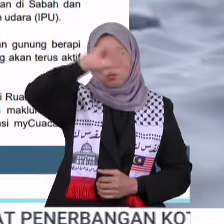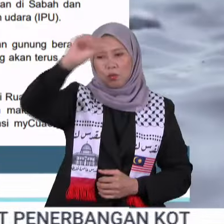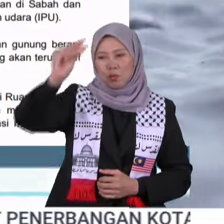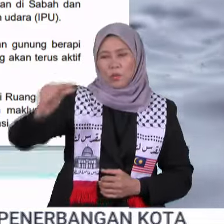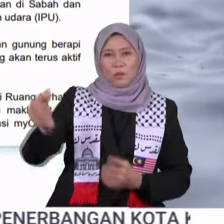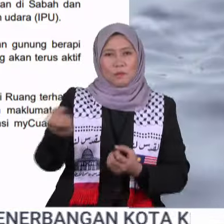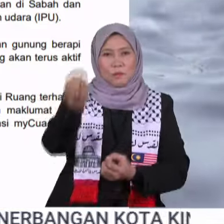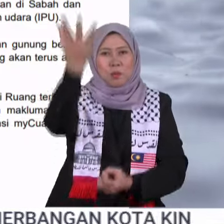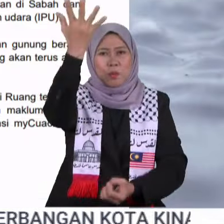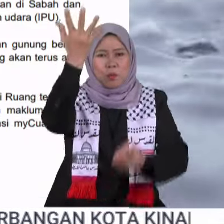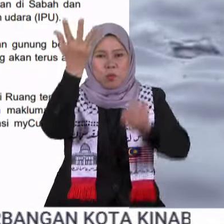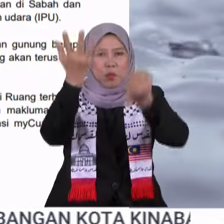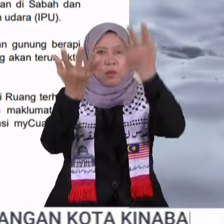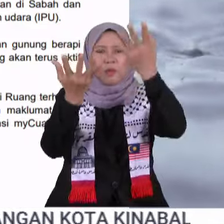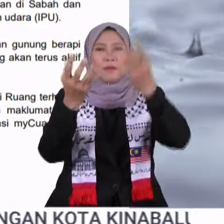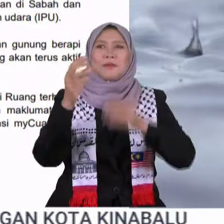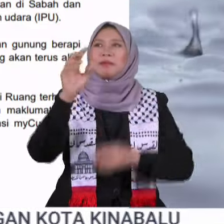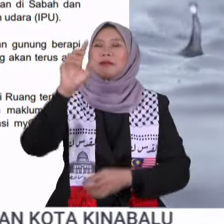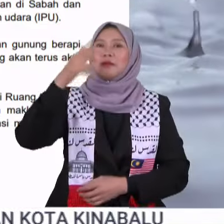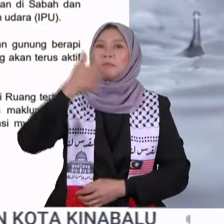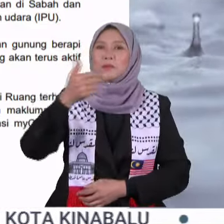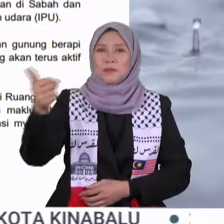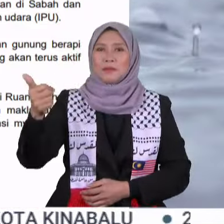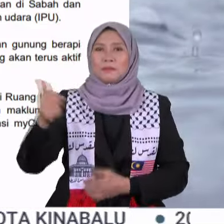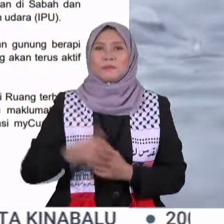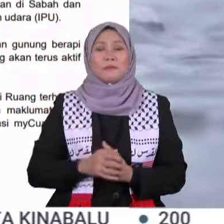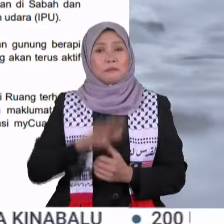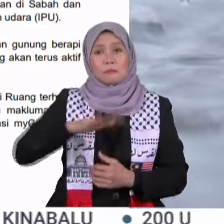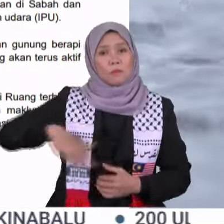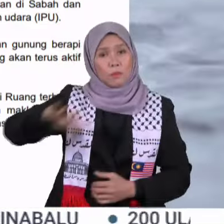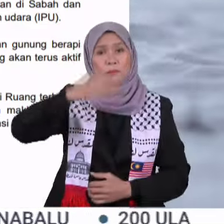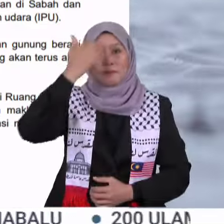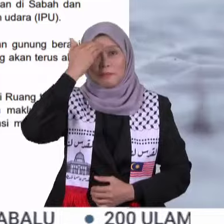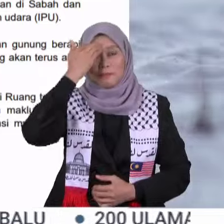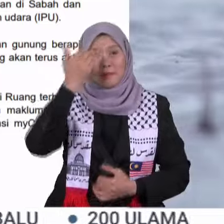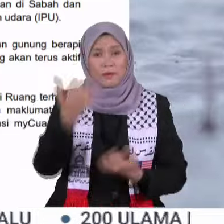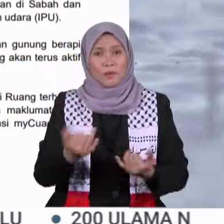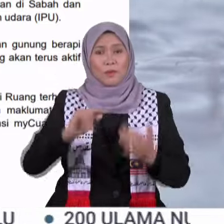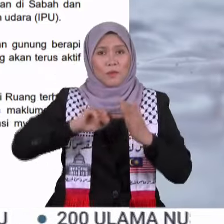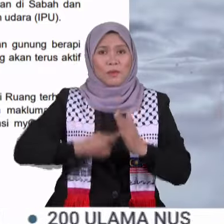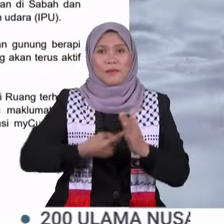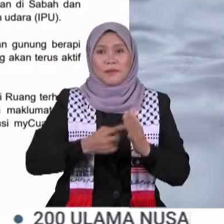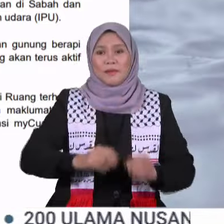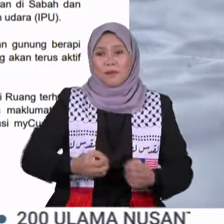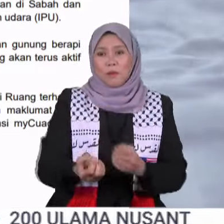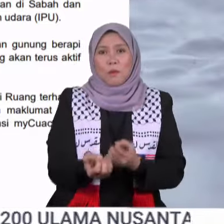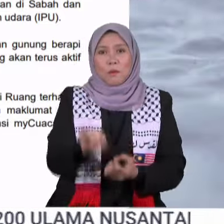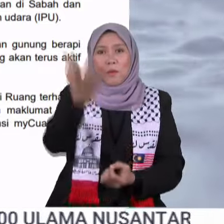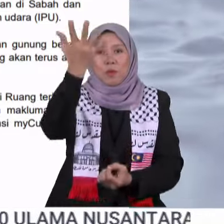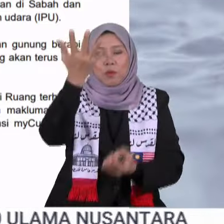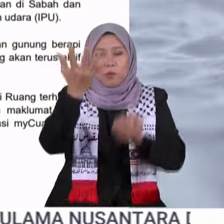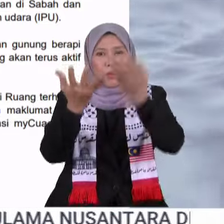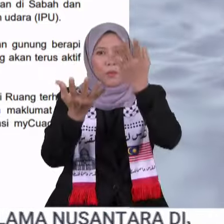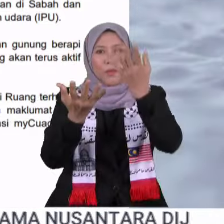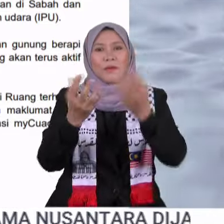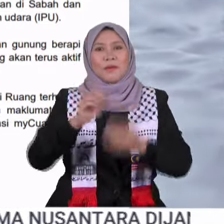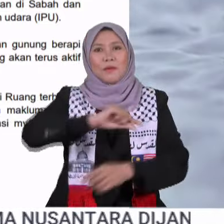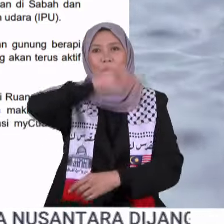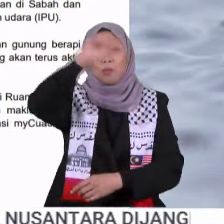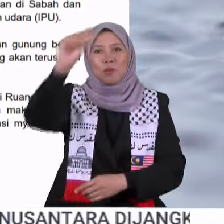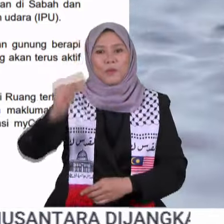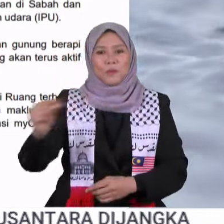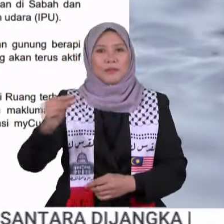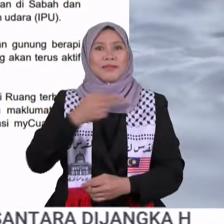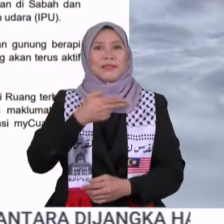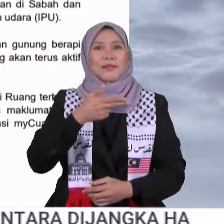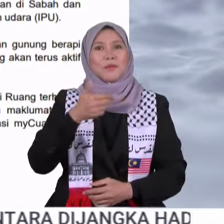gunung berapi yang telah pun berlaku di Indonesia. Baiklah, seperti yang sedia maklum, telah berlakunya letusan gunung berapi Ruang di sekitar